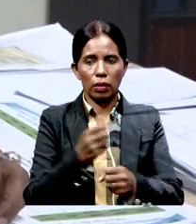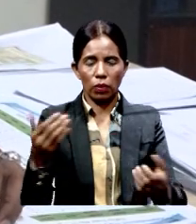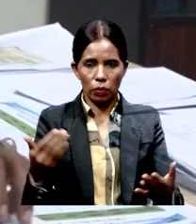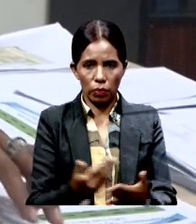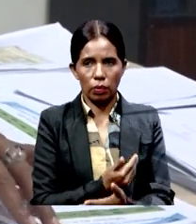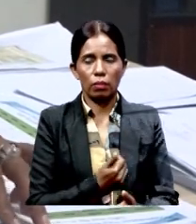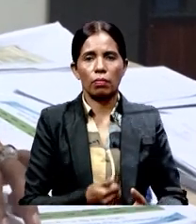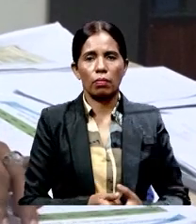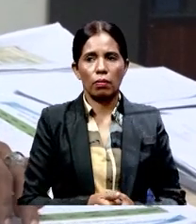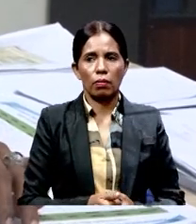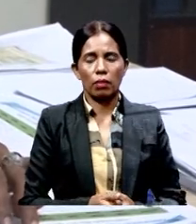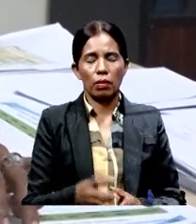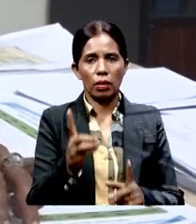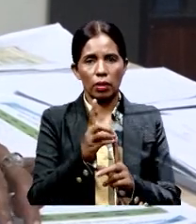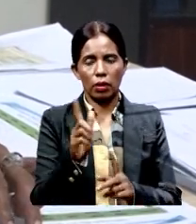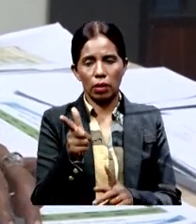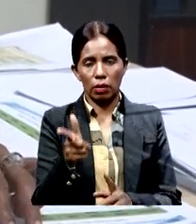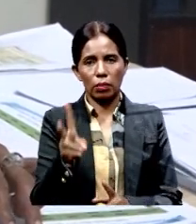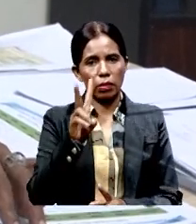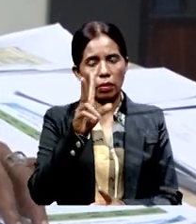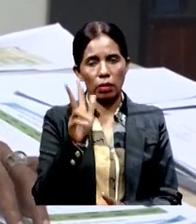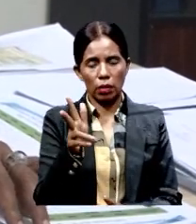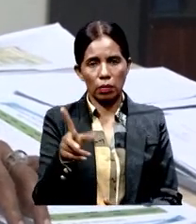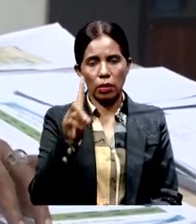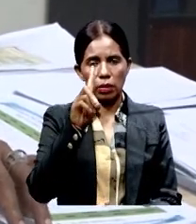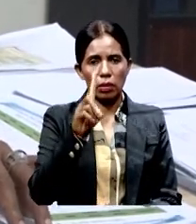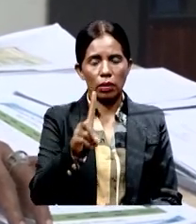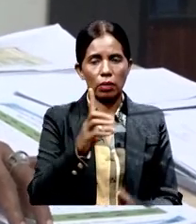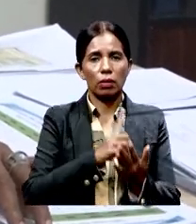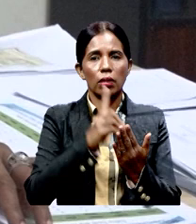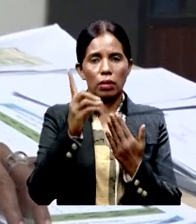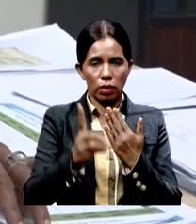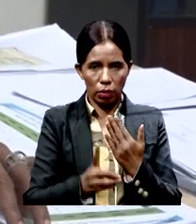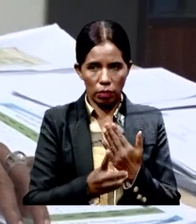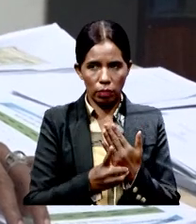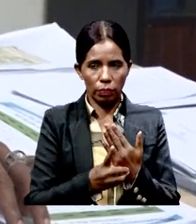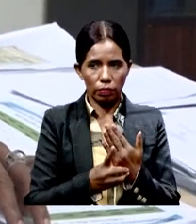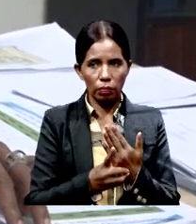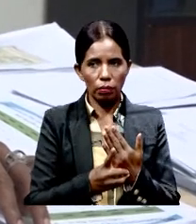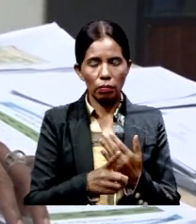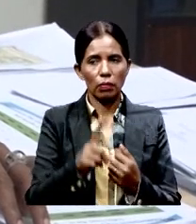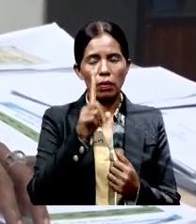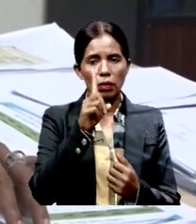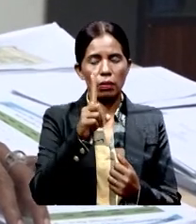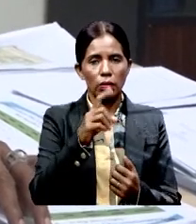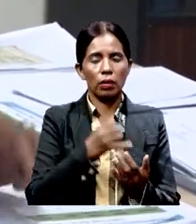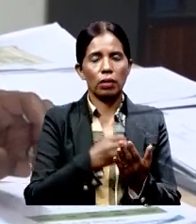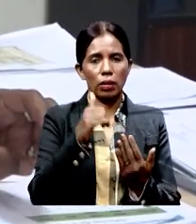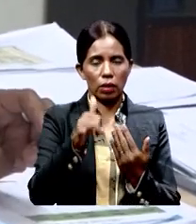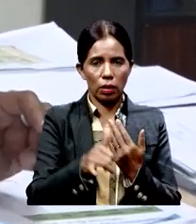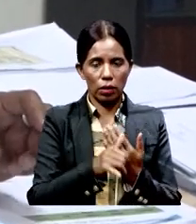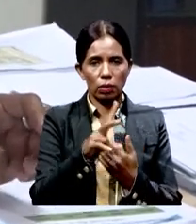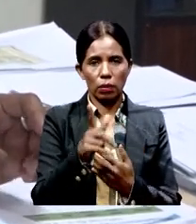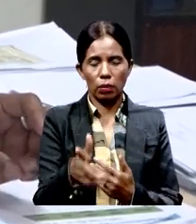iha dia 31 de dezembro, no mês 1 de janeiro de